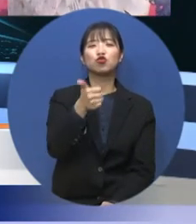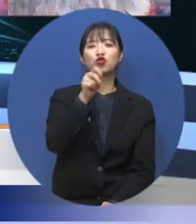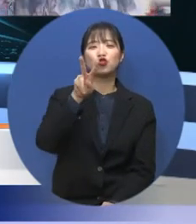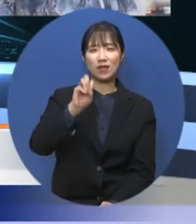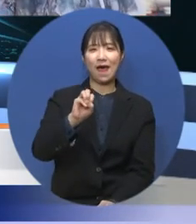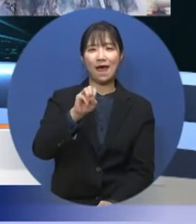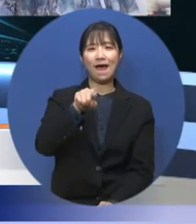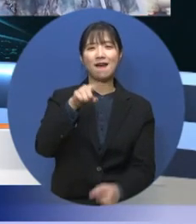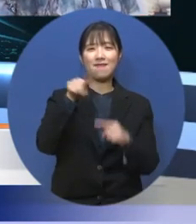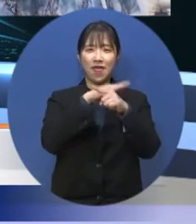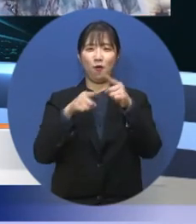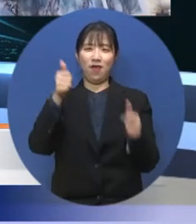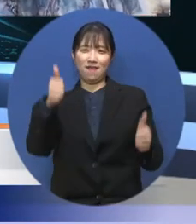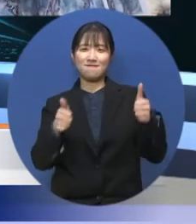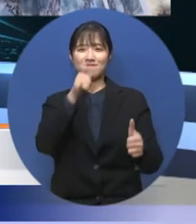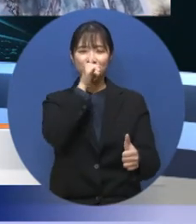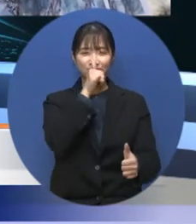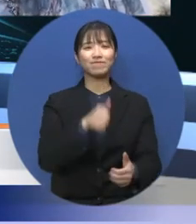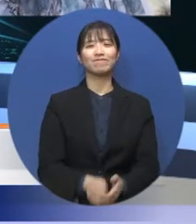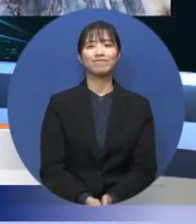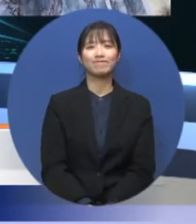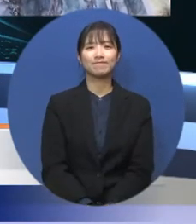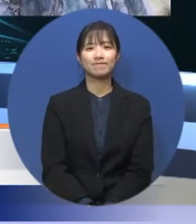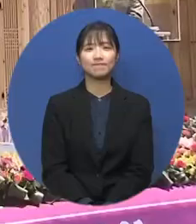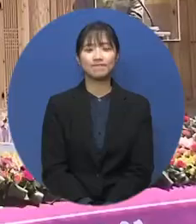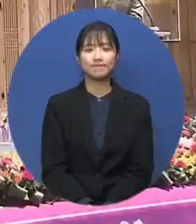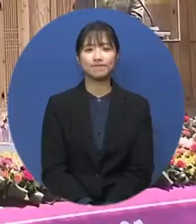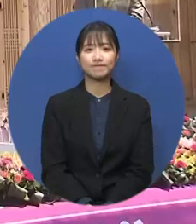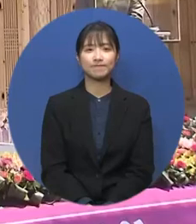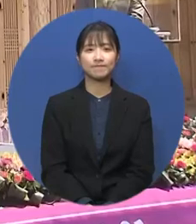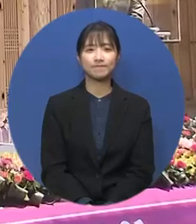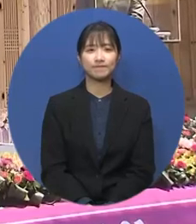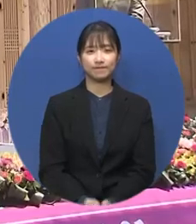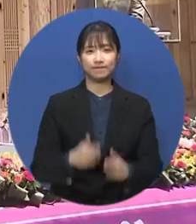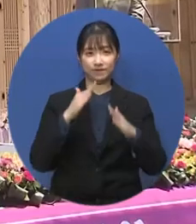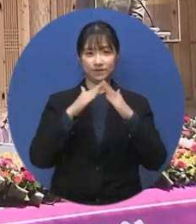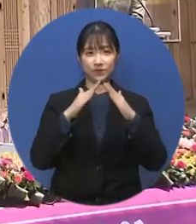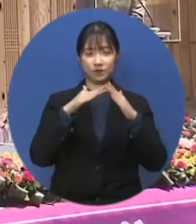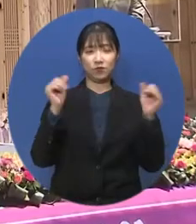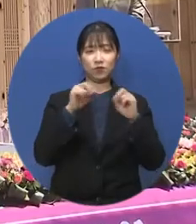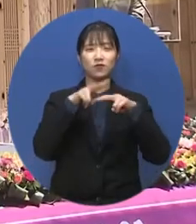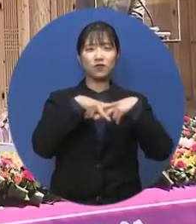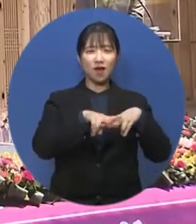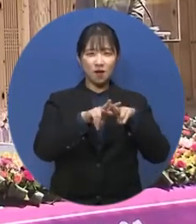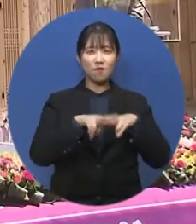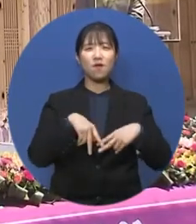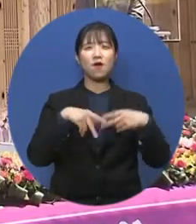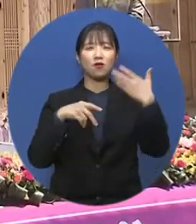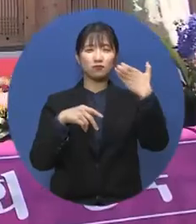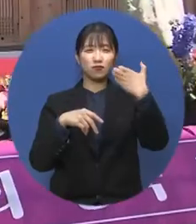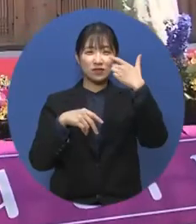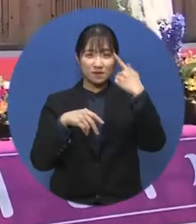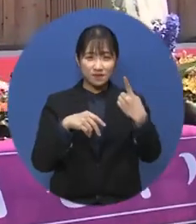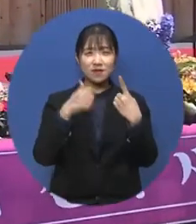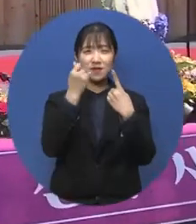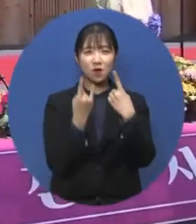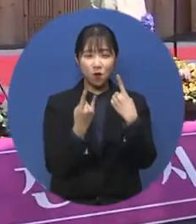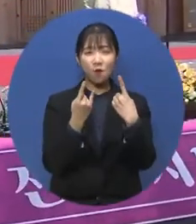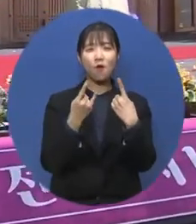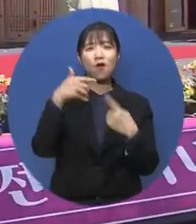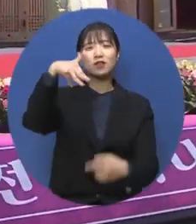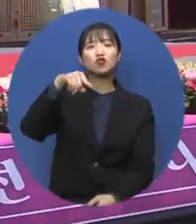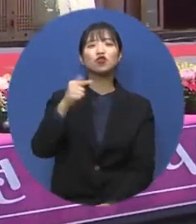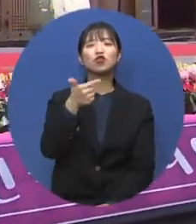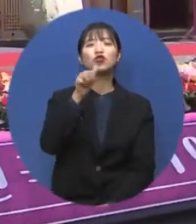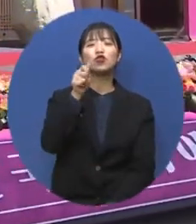누가 됐을까요? 최정은 기자가 전합니다. 전북 남원시가 제91회 춘향제를 맞아 제5회 전국